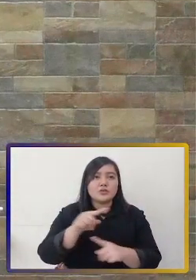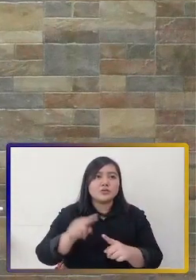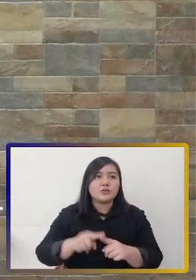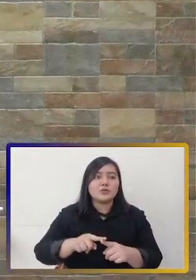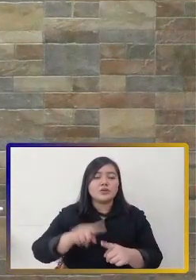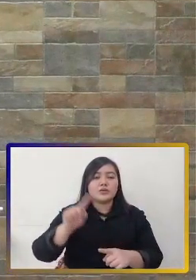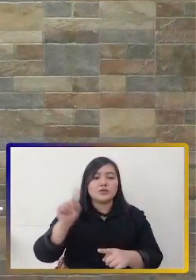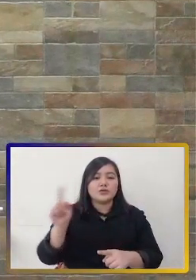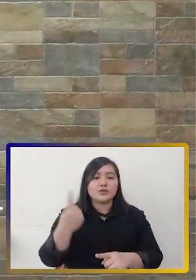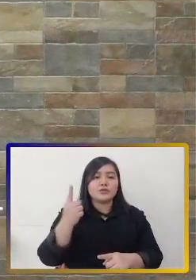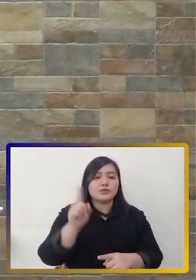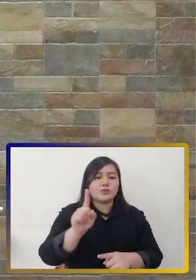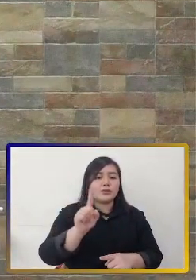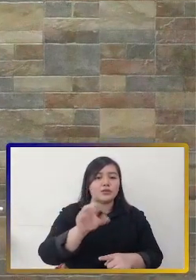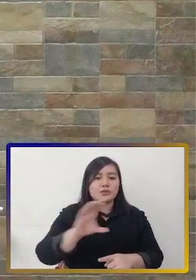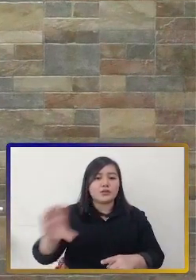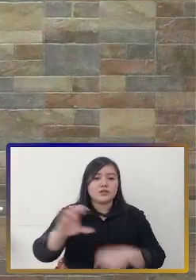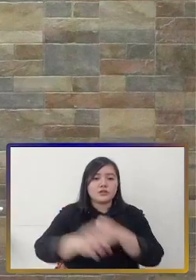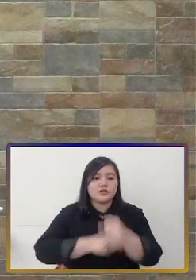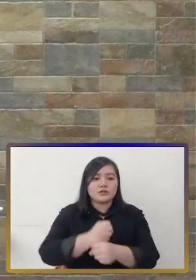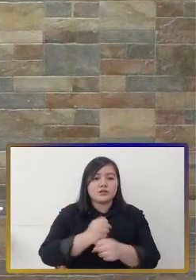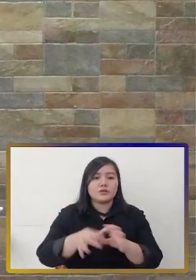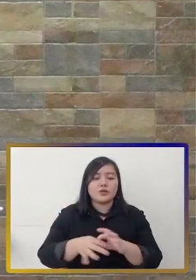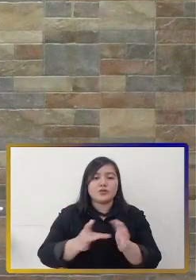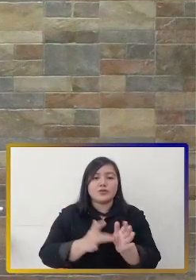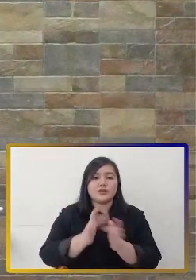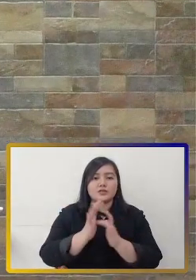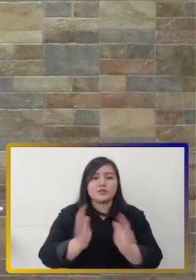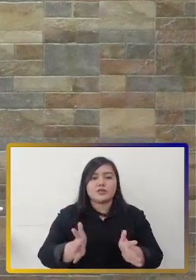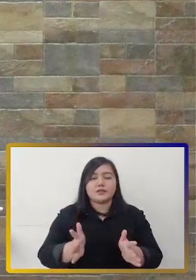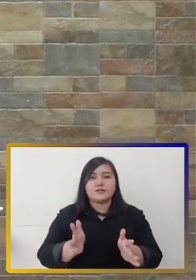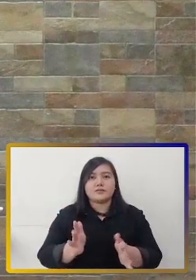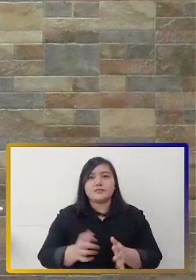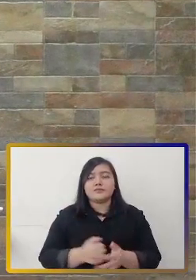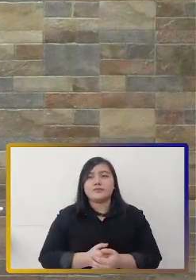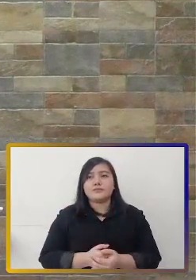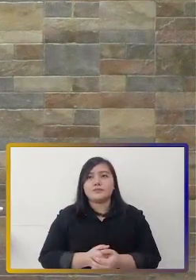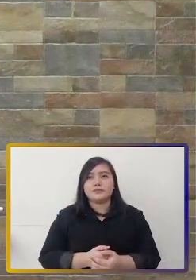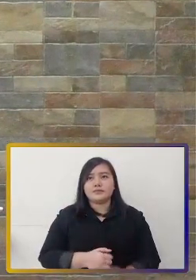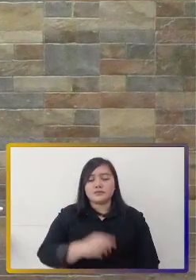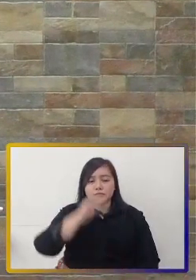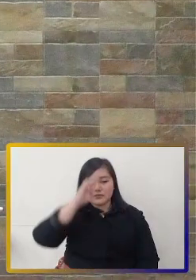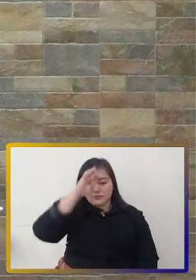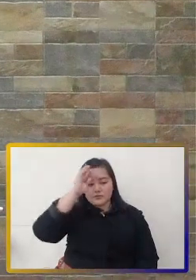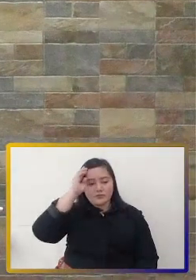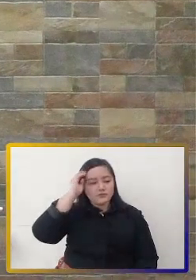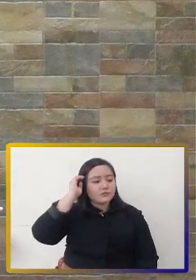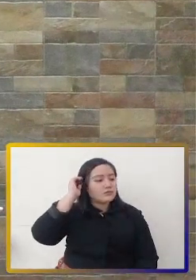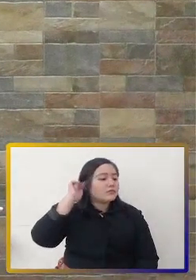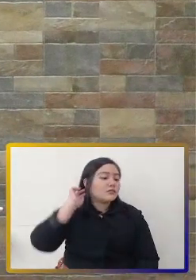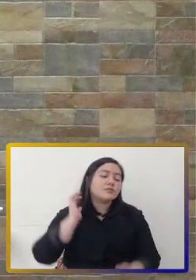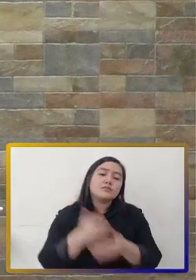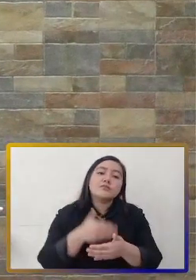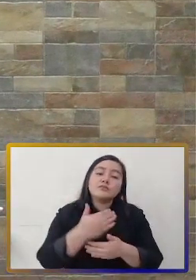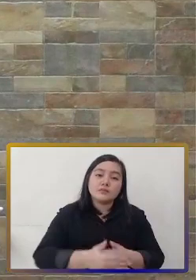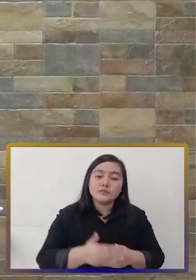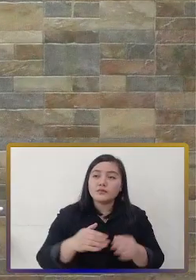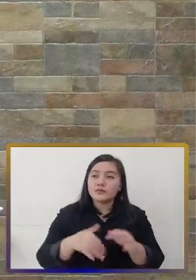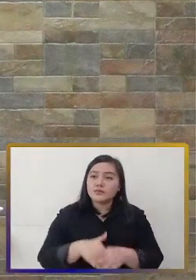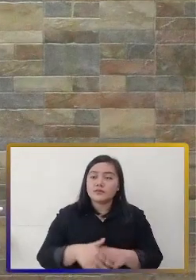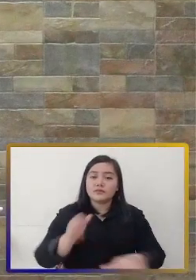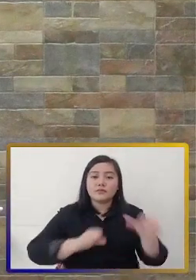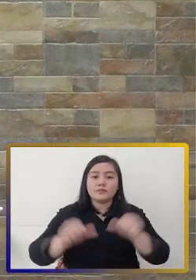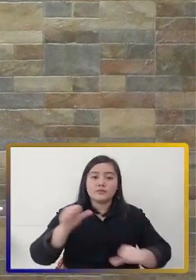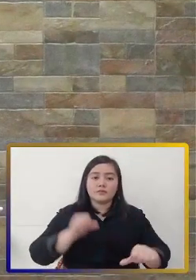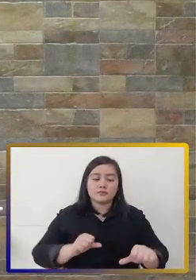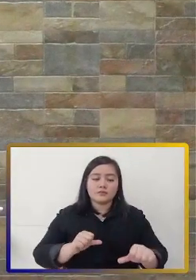And then hanggang sa, ito nang binasa po natin, nasa book of Acts na po tayo, When the Lord Jesus Christ ascended, eto